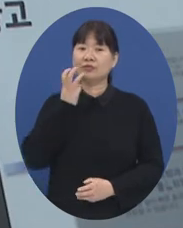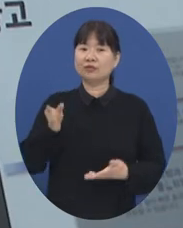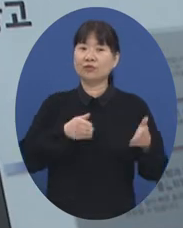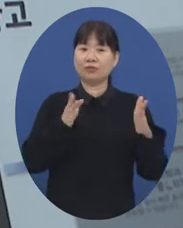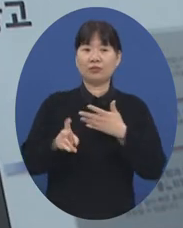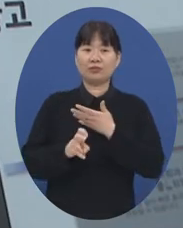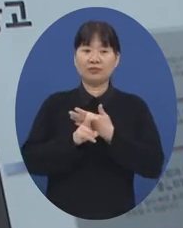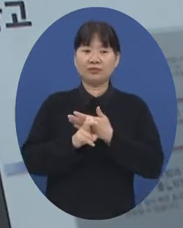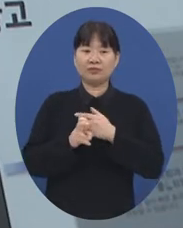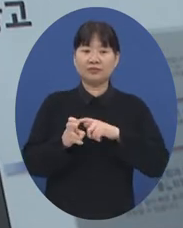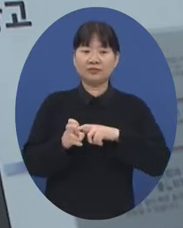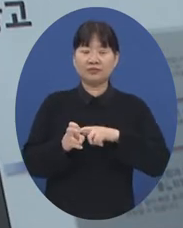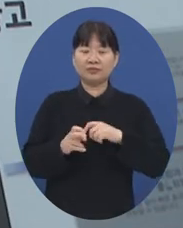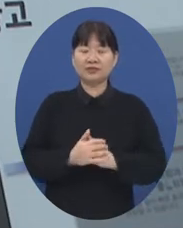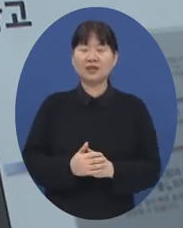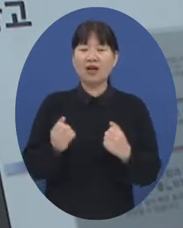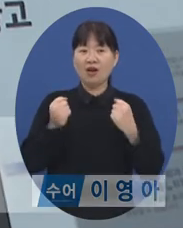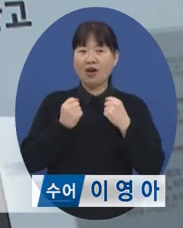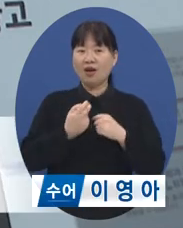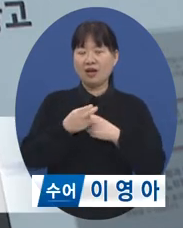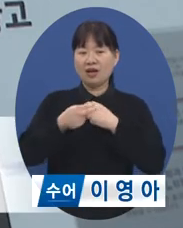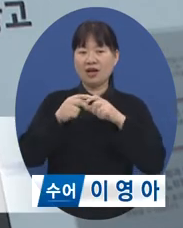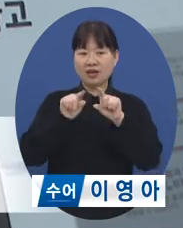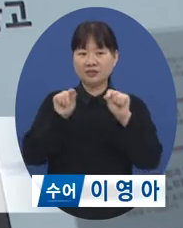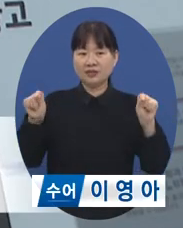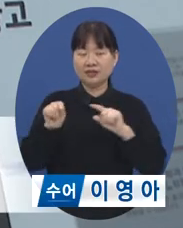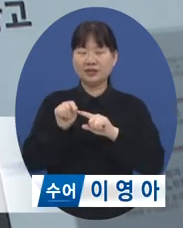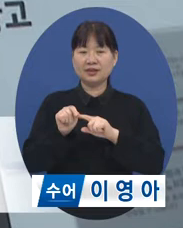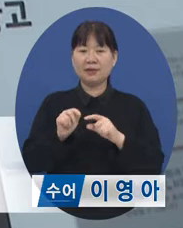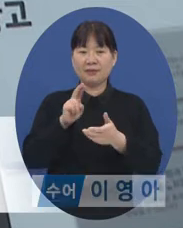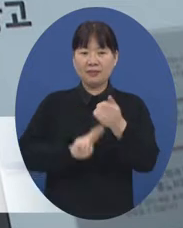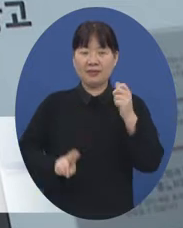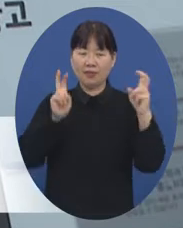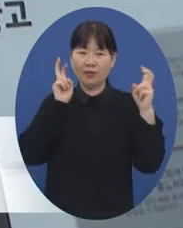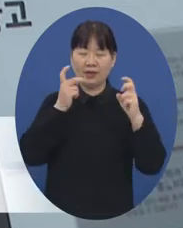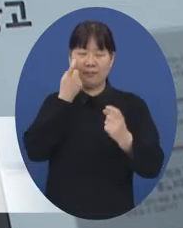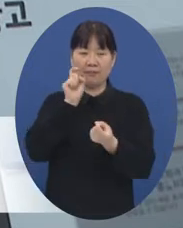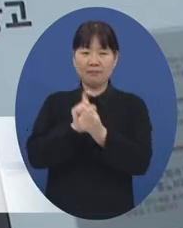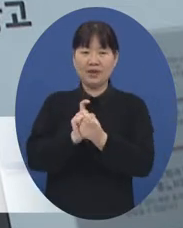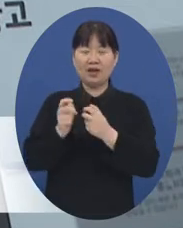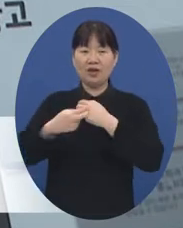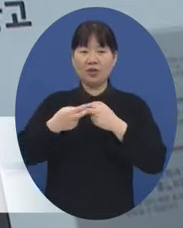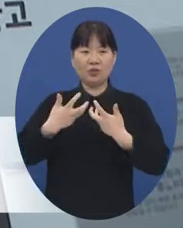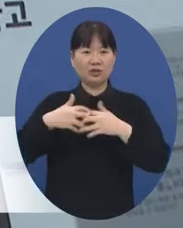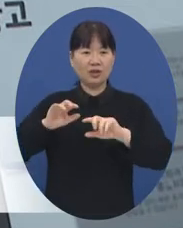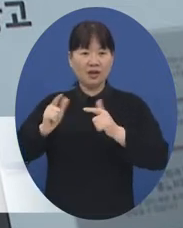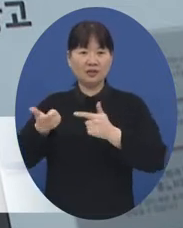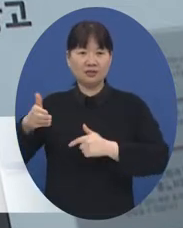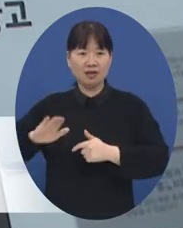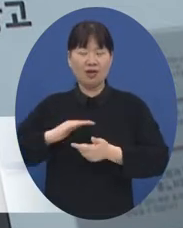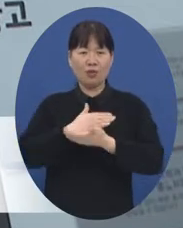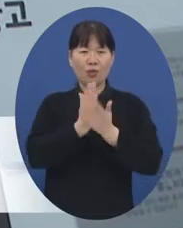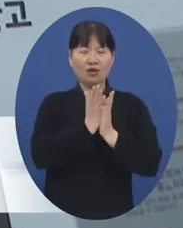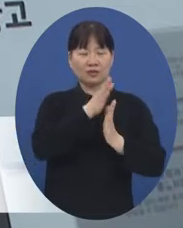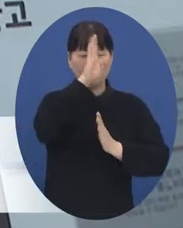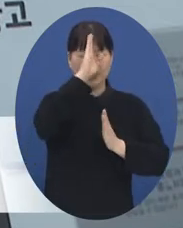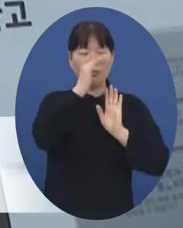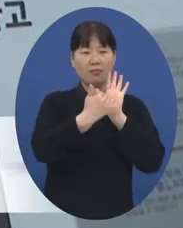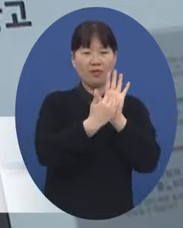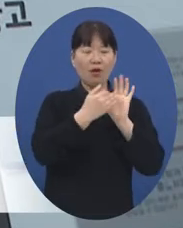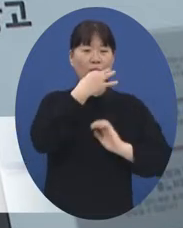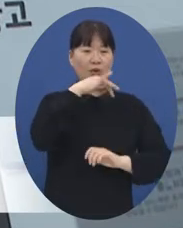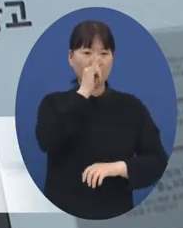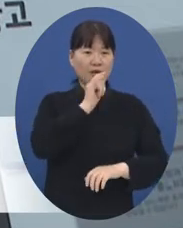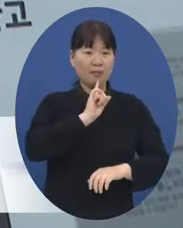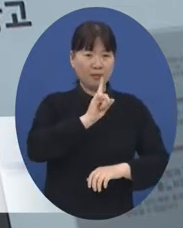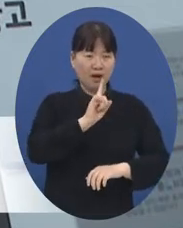경기도가 불법으로 의료기기나 건강기능식품을 판매한 업체를 적발했습니다. 의료기기도 아닌 상품을 각종 질병에 예방 효과가 있는 것처럼